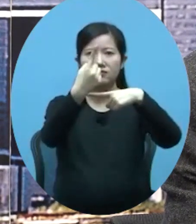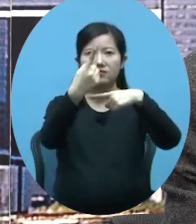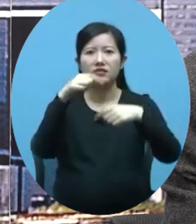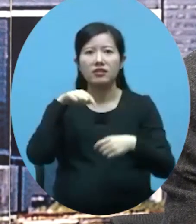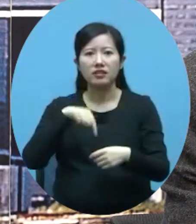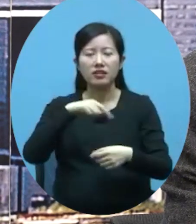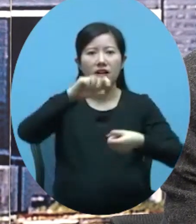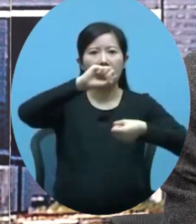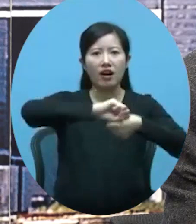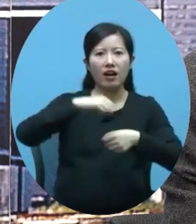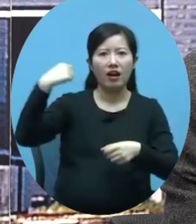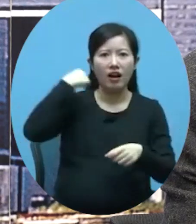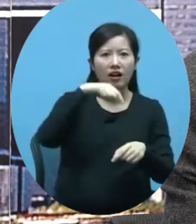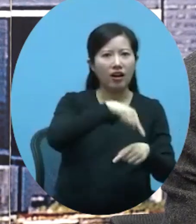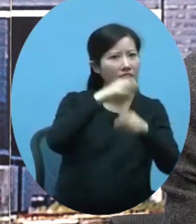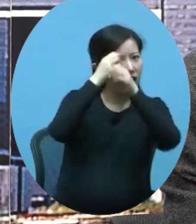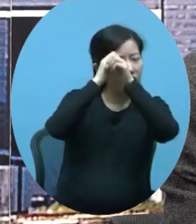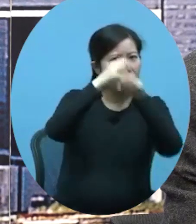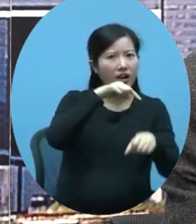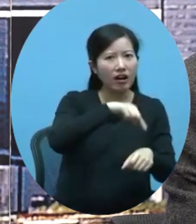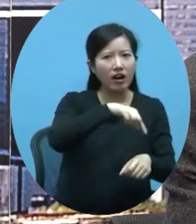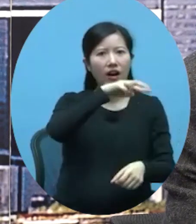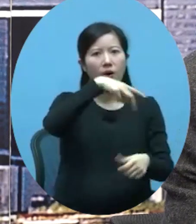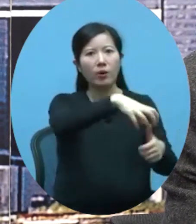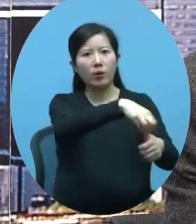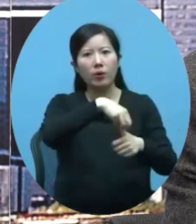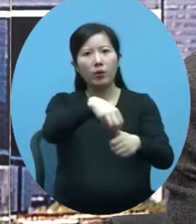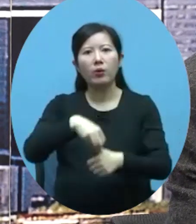加强实验室化验找出来的